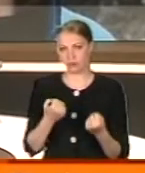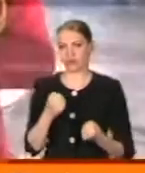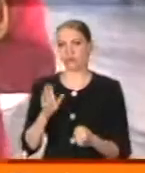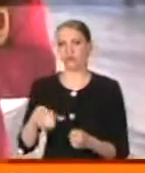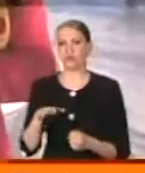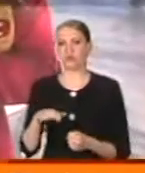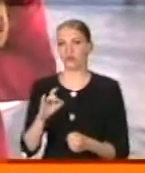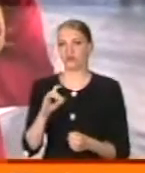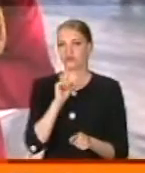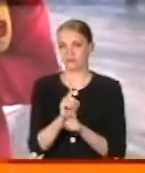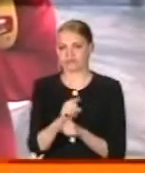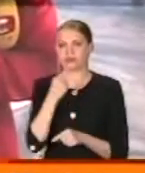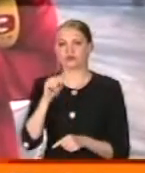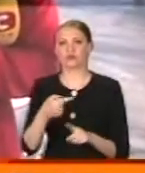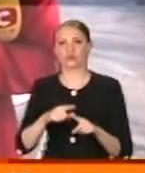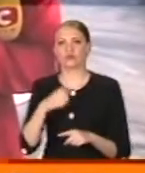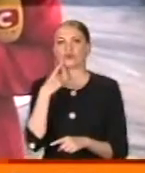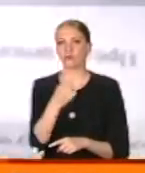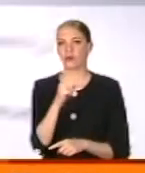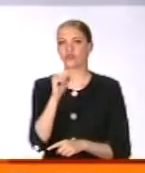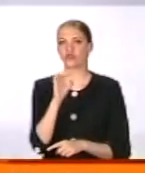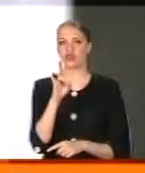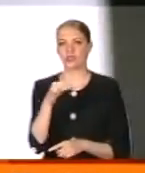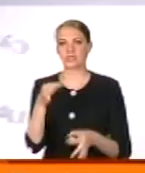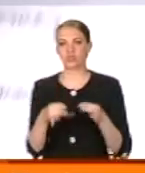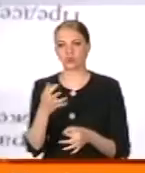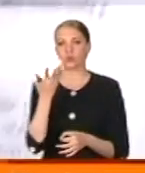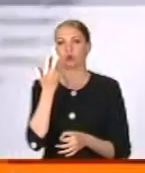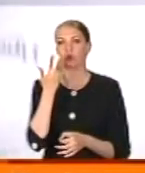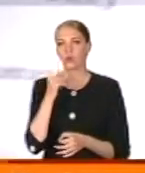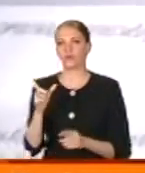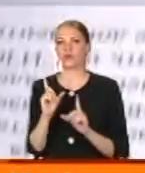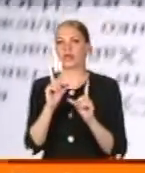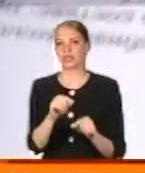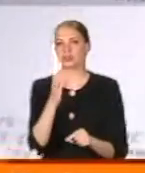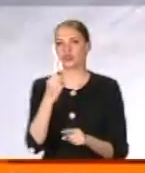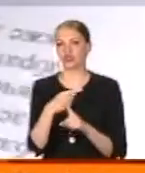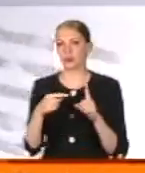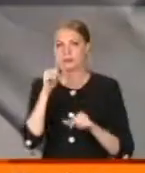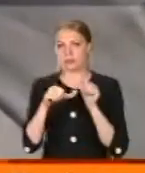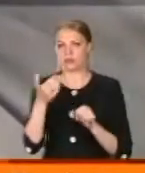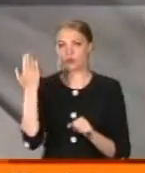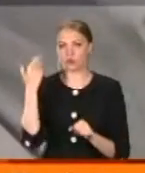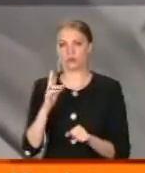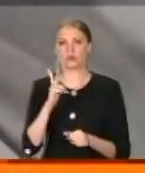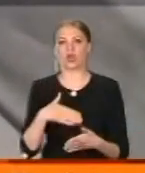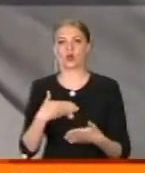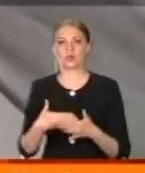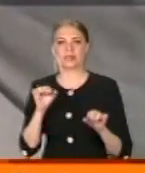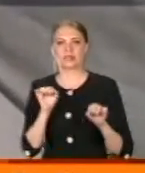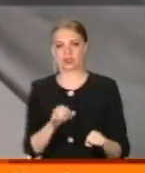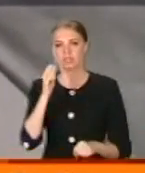Молодшу Савченко звинувачують в тому, що образила чеченський суд, коли вона їздила ще півроку тому, як громадський